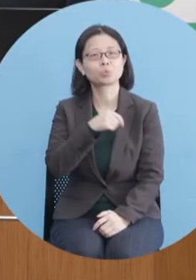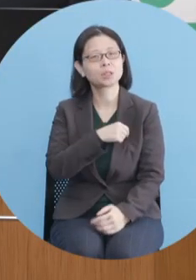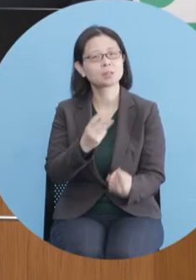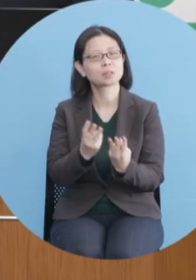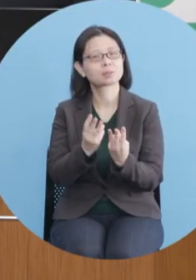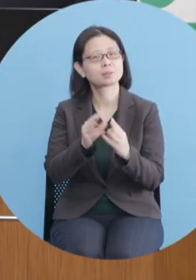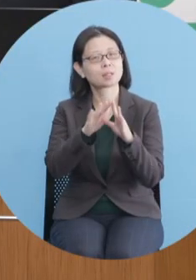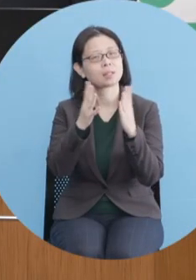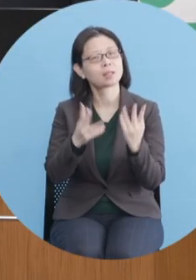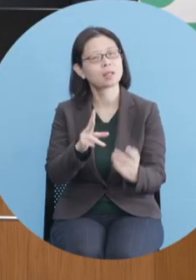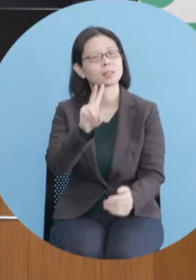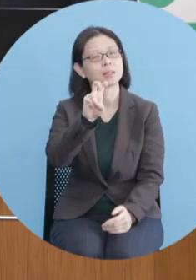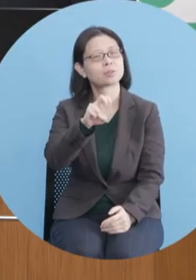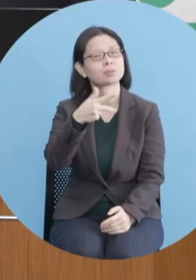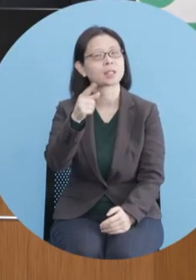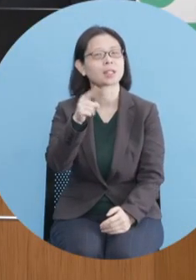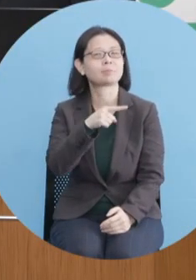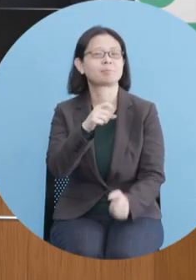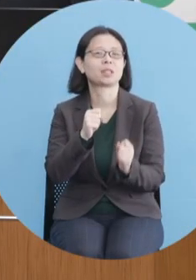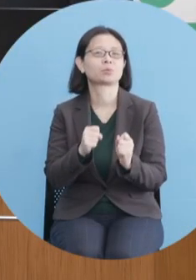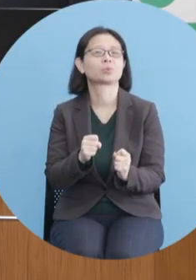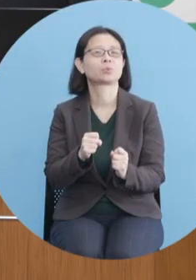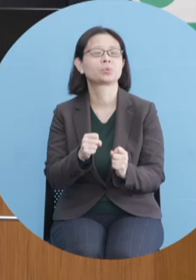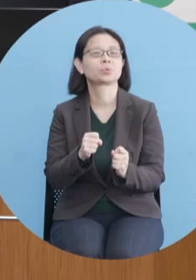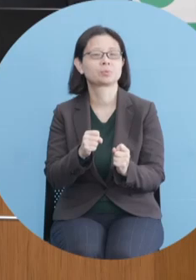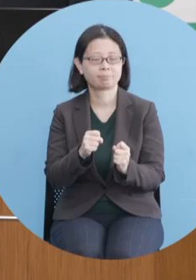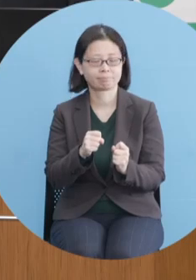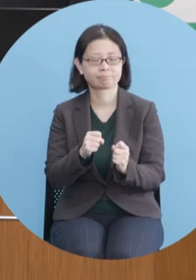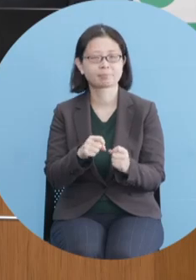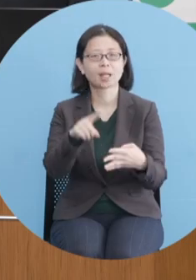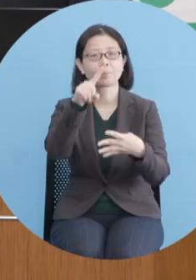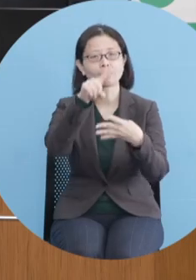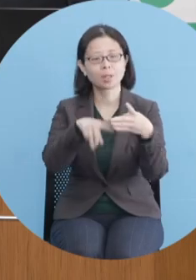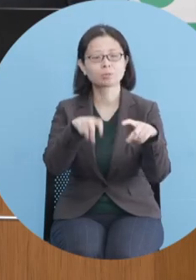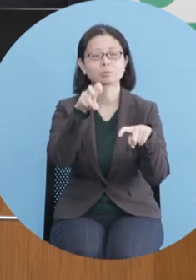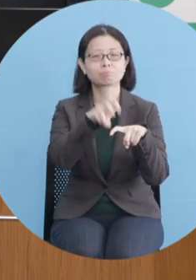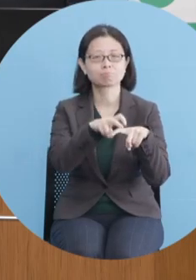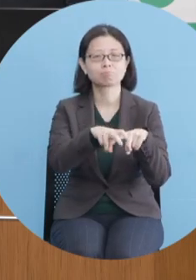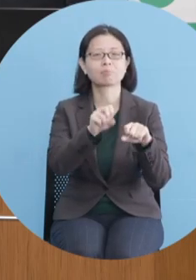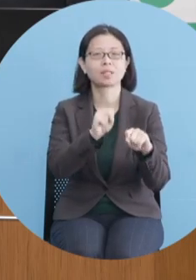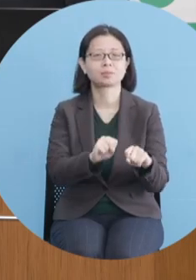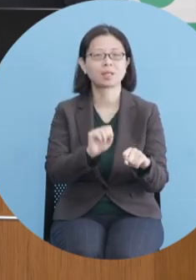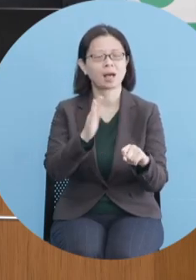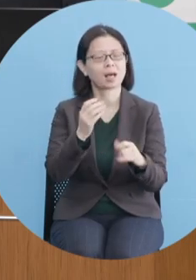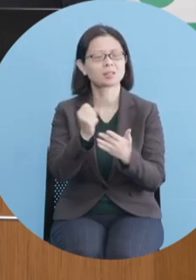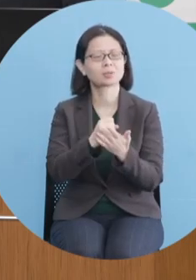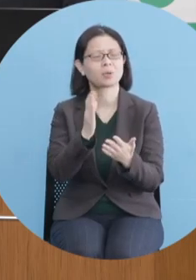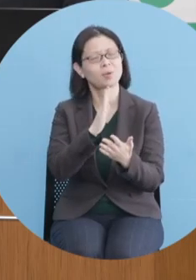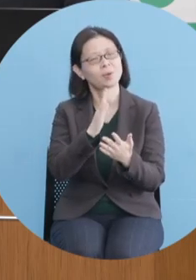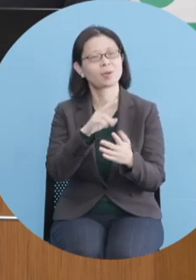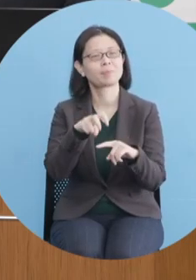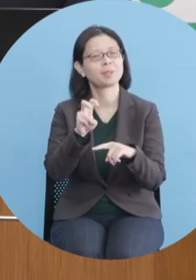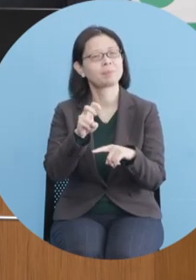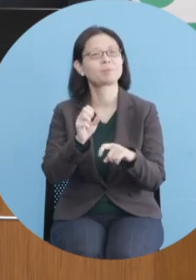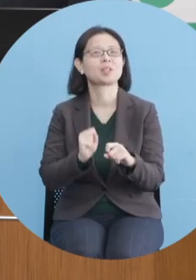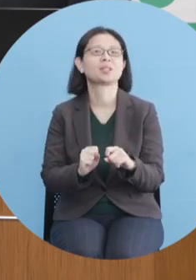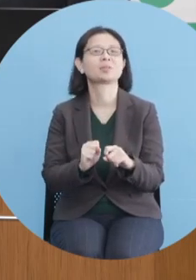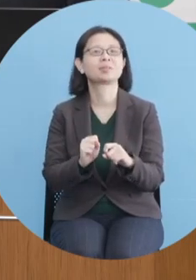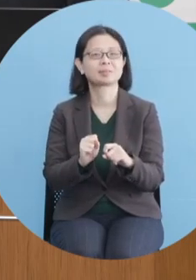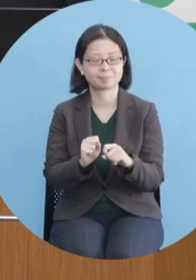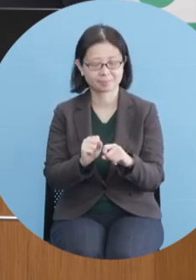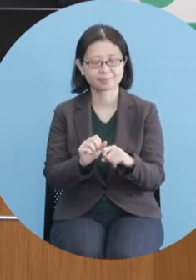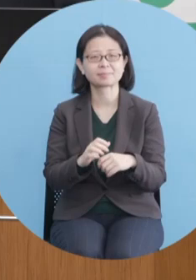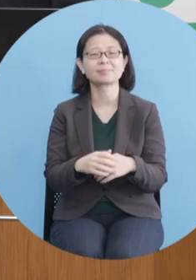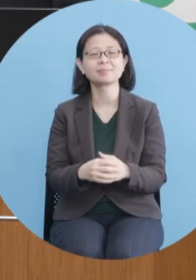えっとま27名の方がいらっしゃいましてま毎週参加される方もいればいろんな関係でまその都度参加される